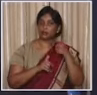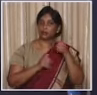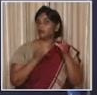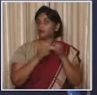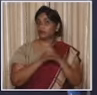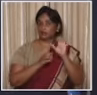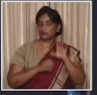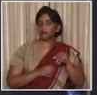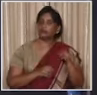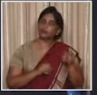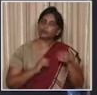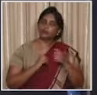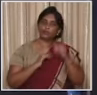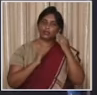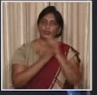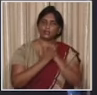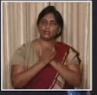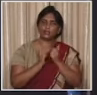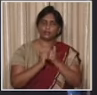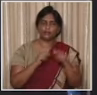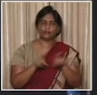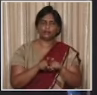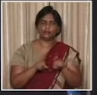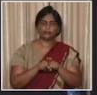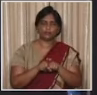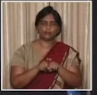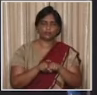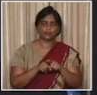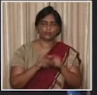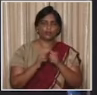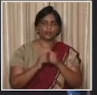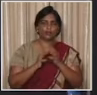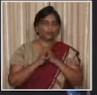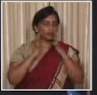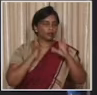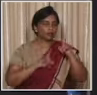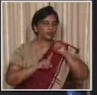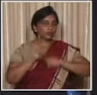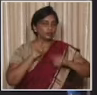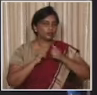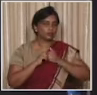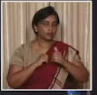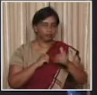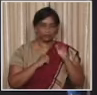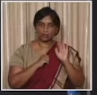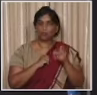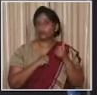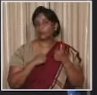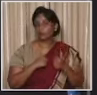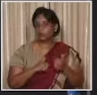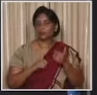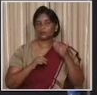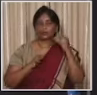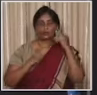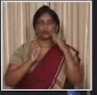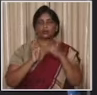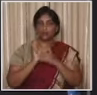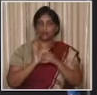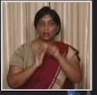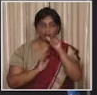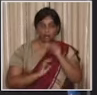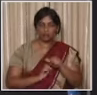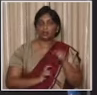කණ්ඩායමක් ඉන්නවා. හැබැයි ඒ කට්ටිය එකතු කරගෙන පුළුල් සාකච්ඡාවක් කරලා කරොත් කරයින් හොඳයි කියන එක හොඳයි.